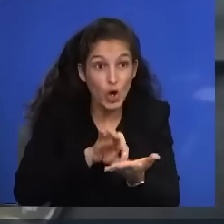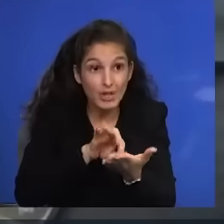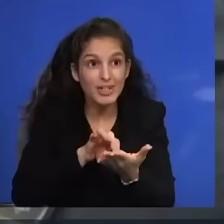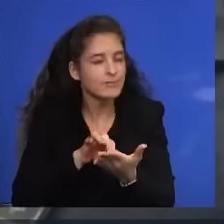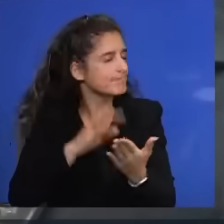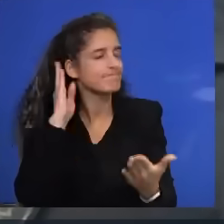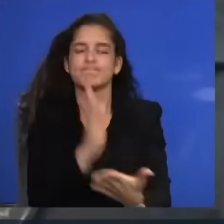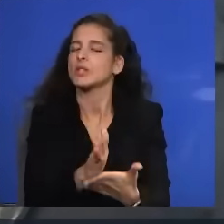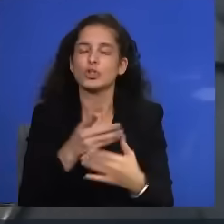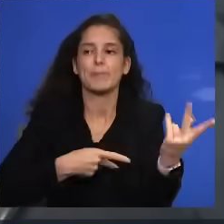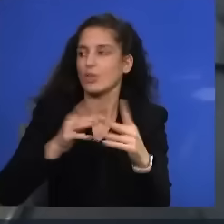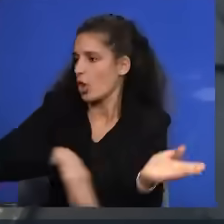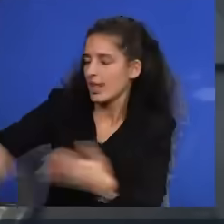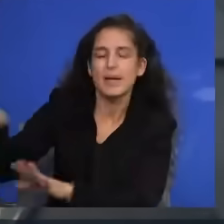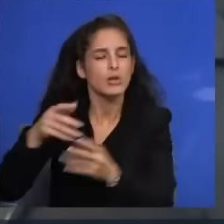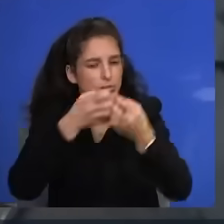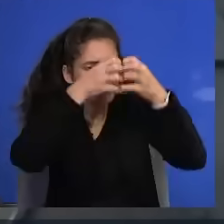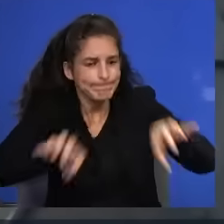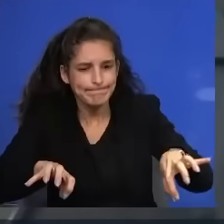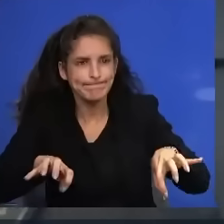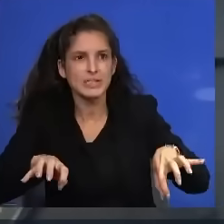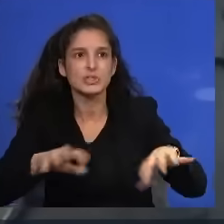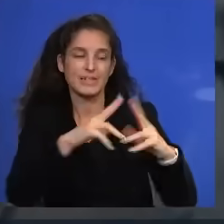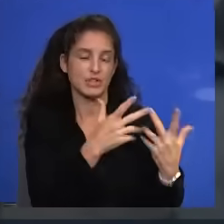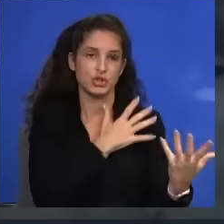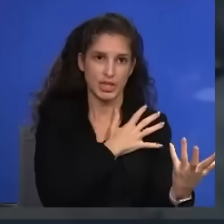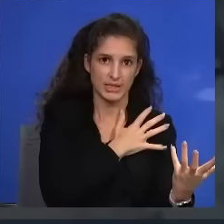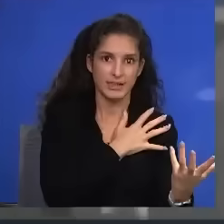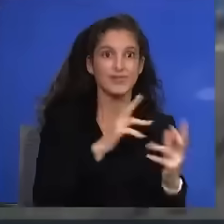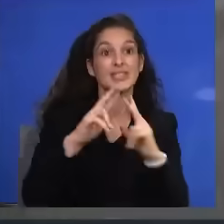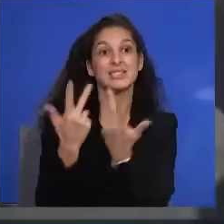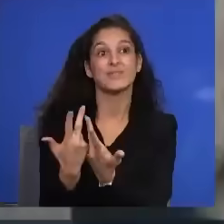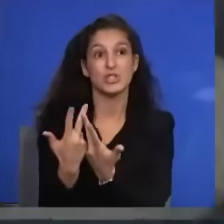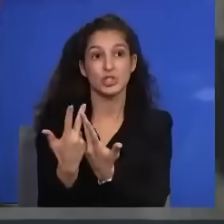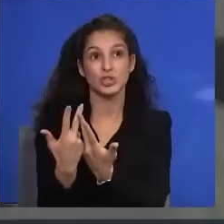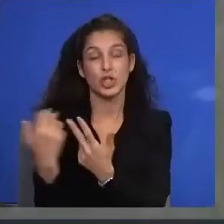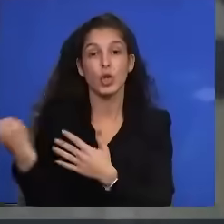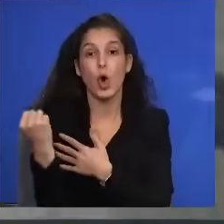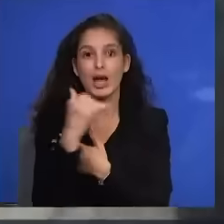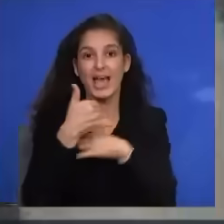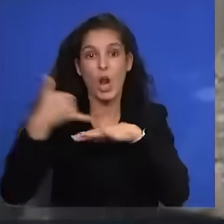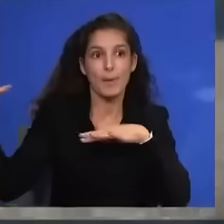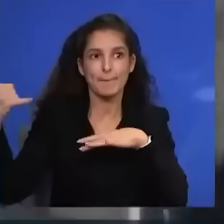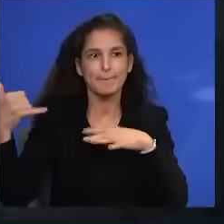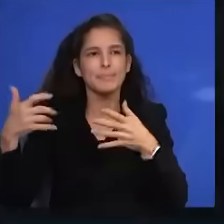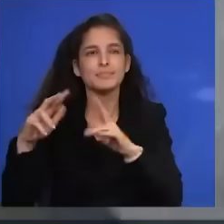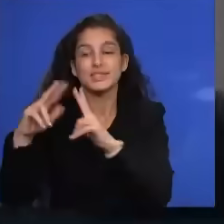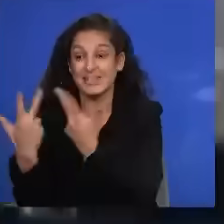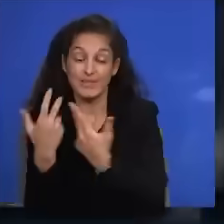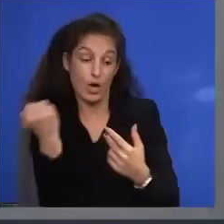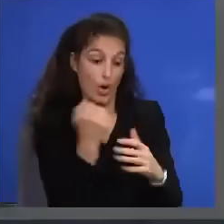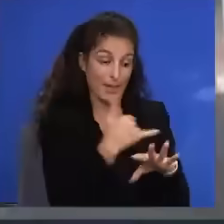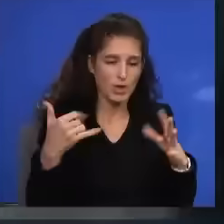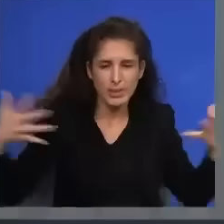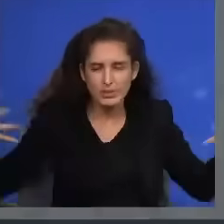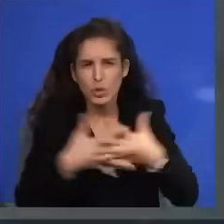אנחנו פצענו לשתי חוליות, שזה הצוות שלי והצוות של כוח יהלום. הצוות והכוח מיהלום מאחדים כוחות בקרב פנים אל פנים